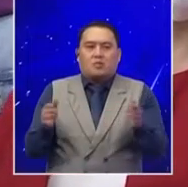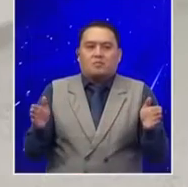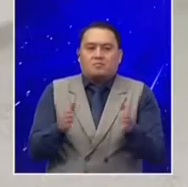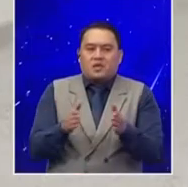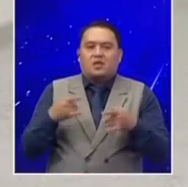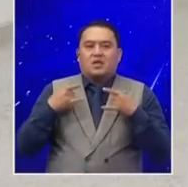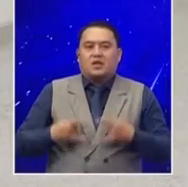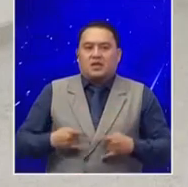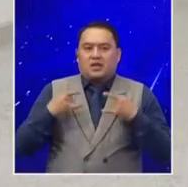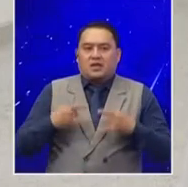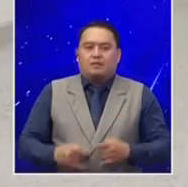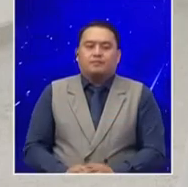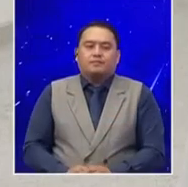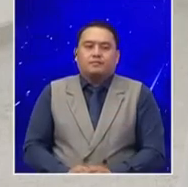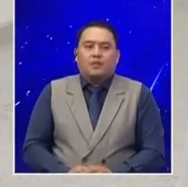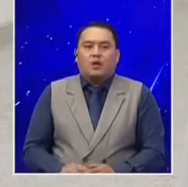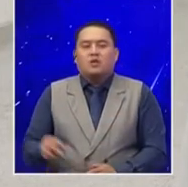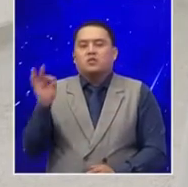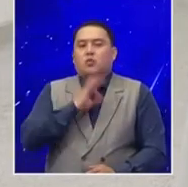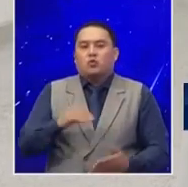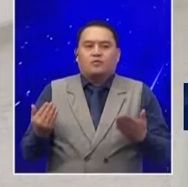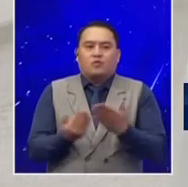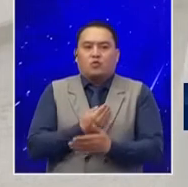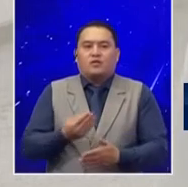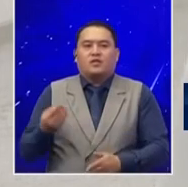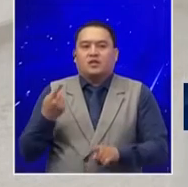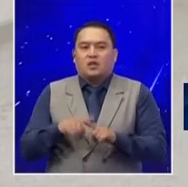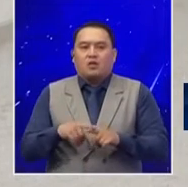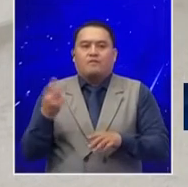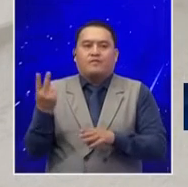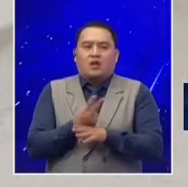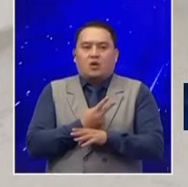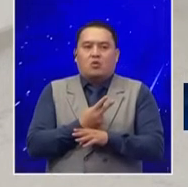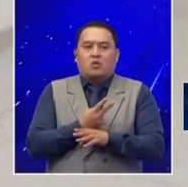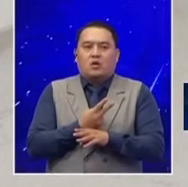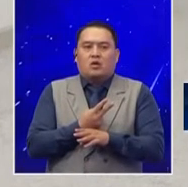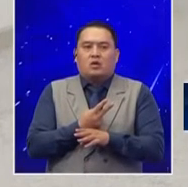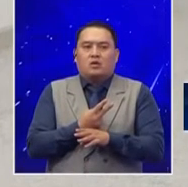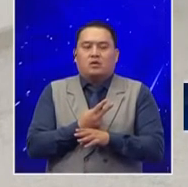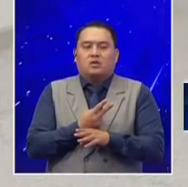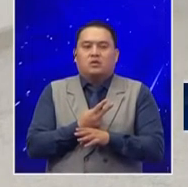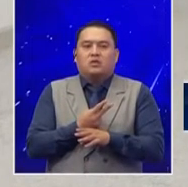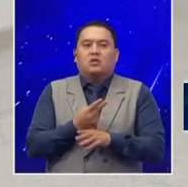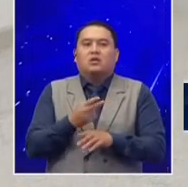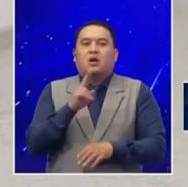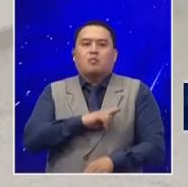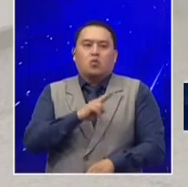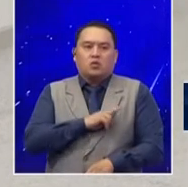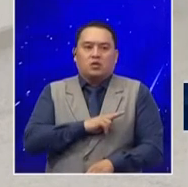мини-рентген-девайсы. Применились современные технологии. Есть вторая кассета цифровая, которая